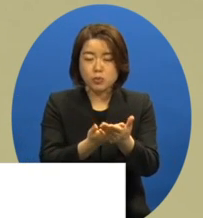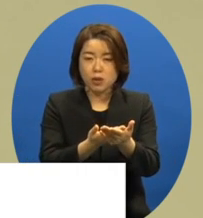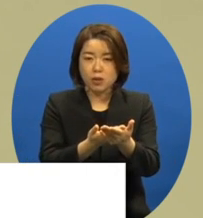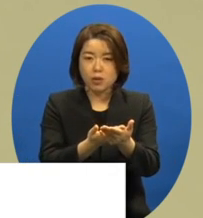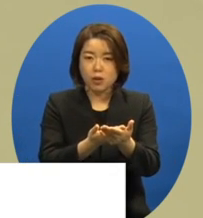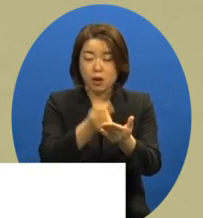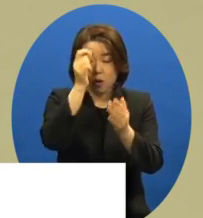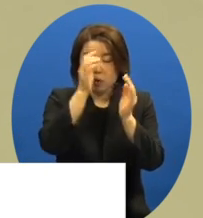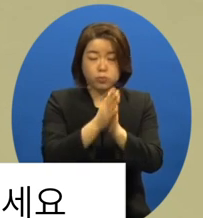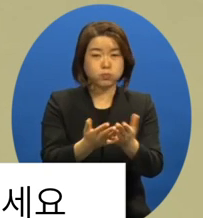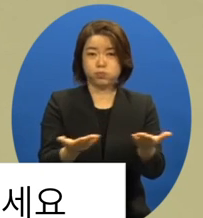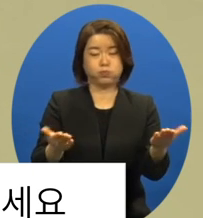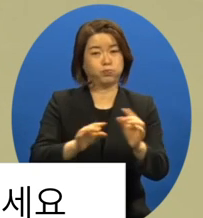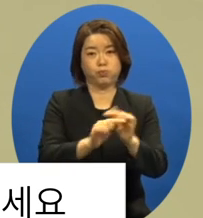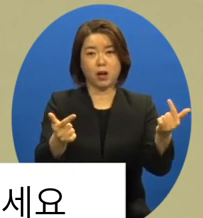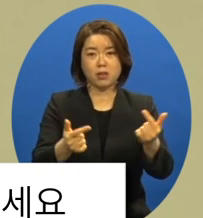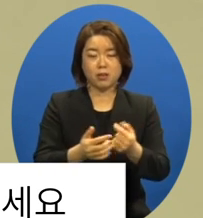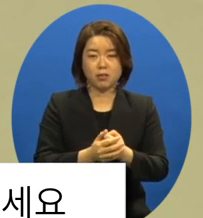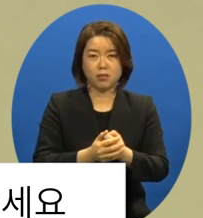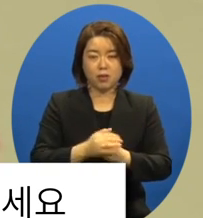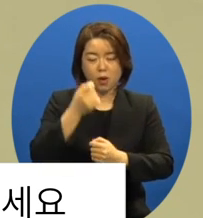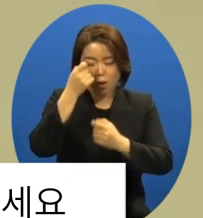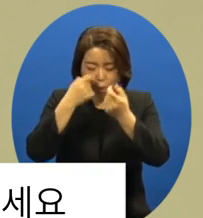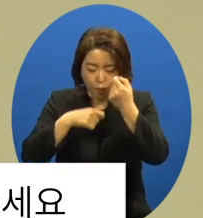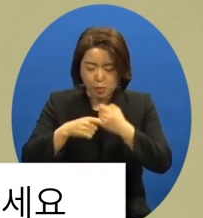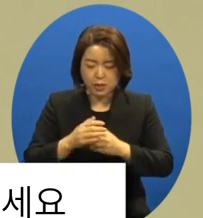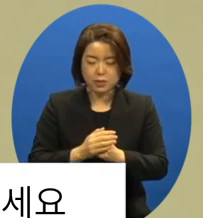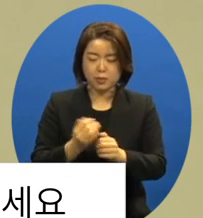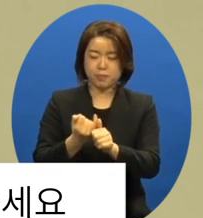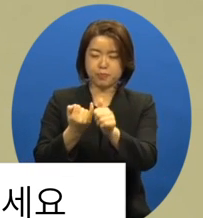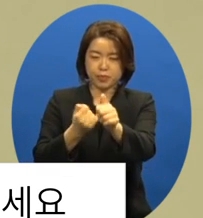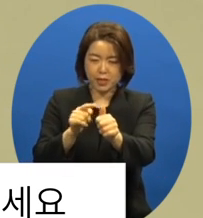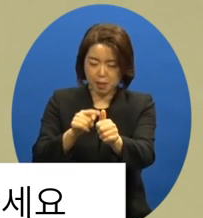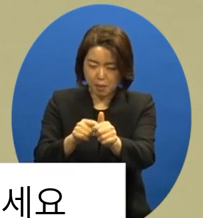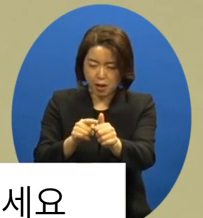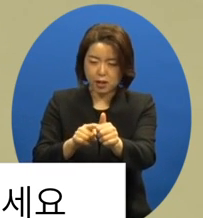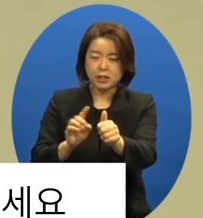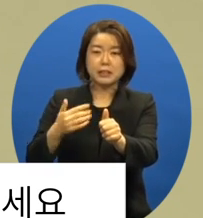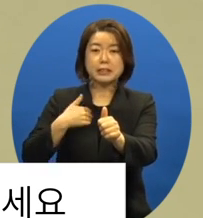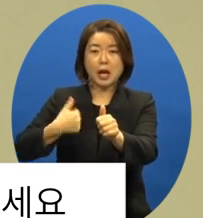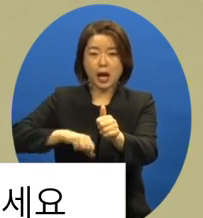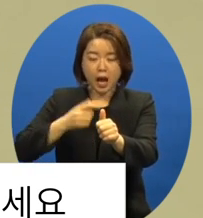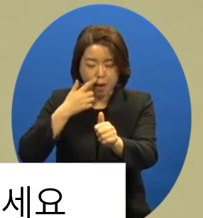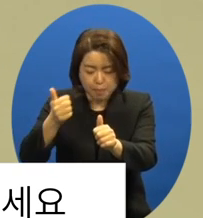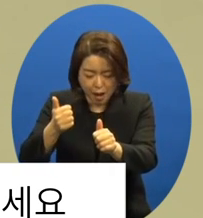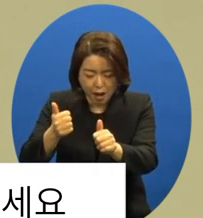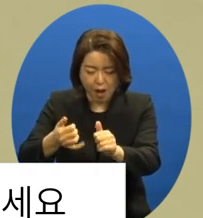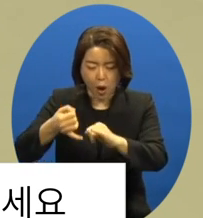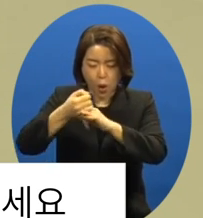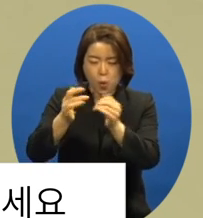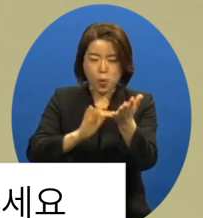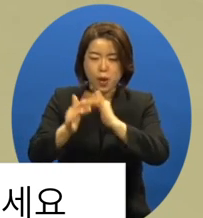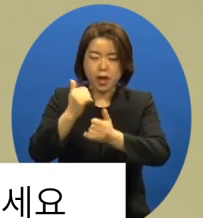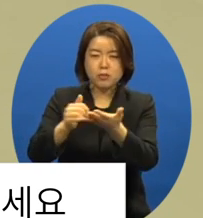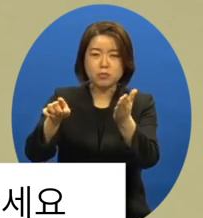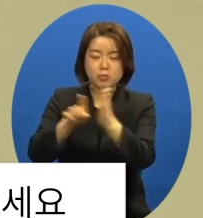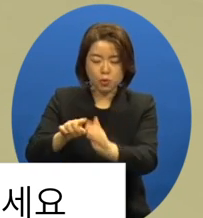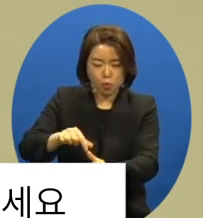안 하시더라고요. 울면서 남편을 암흑의 아빠, 꼭 예수 믿고 구원 받게